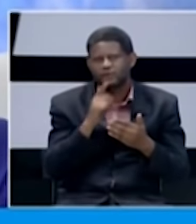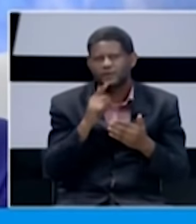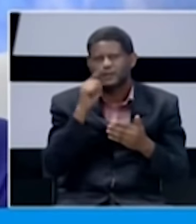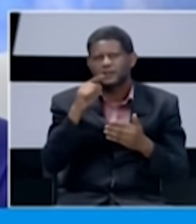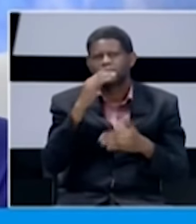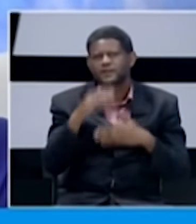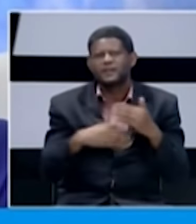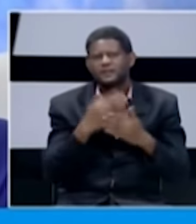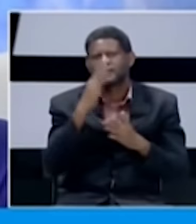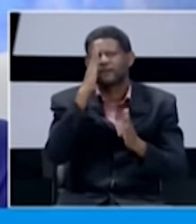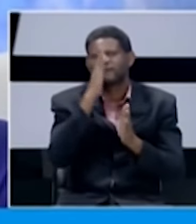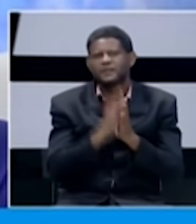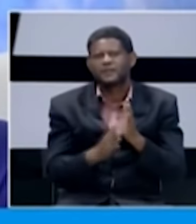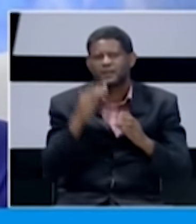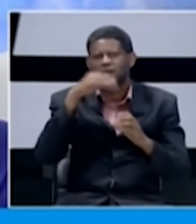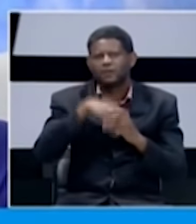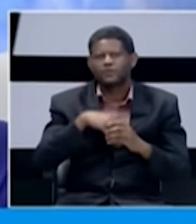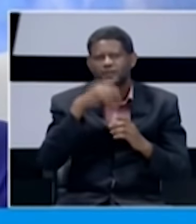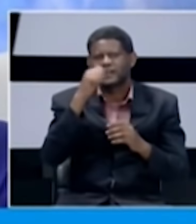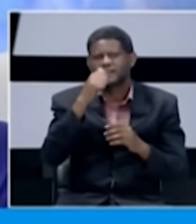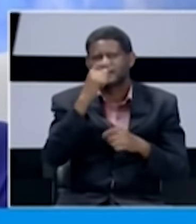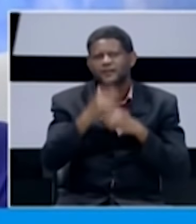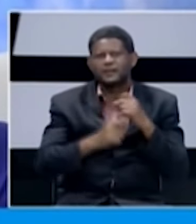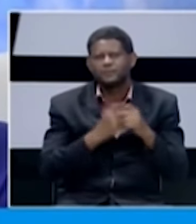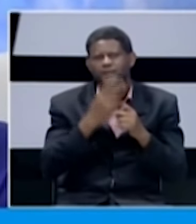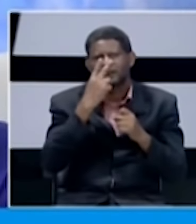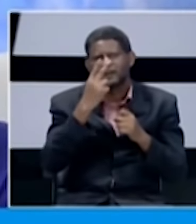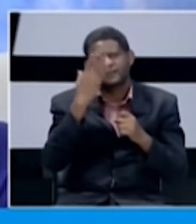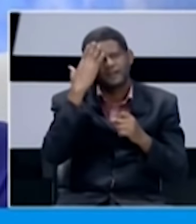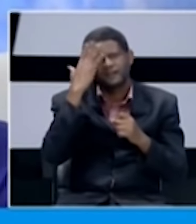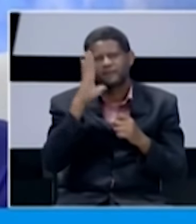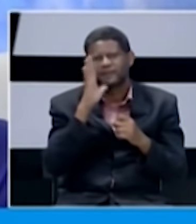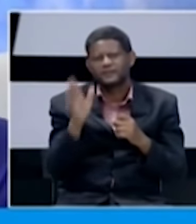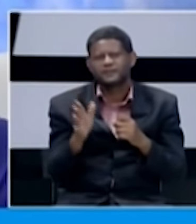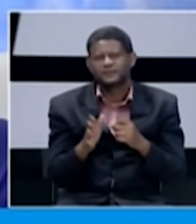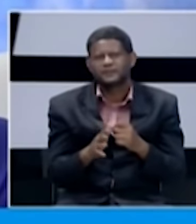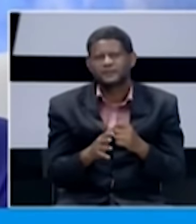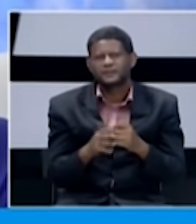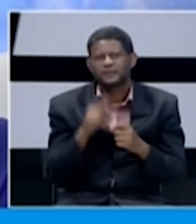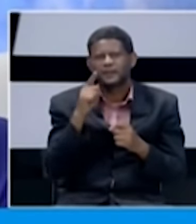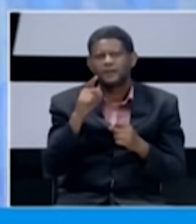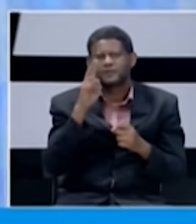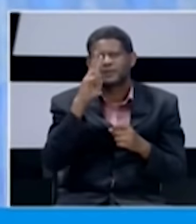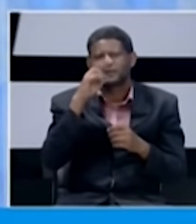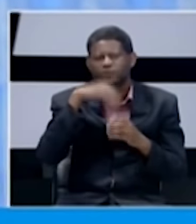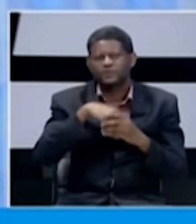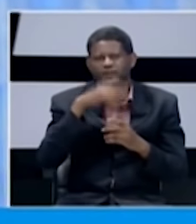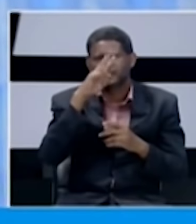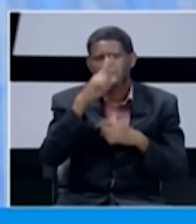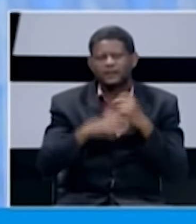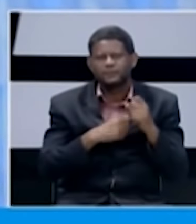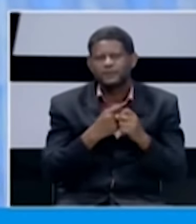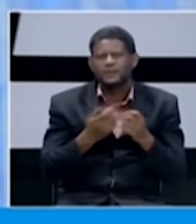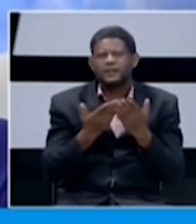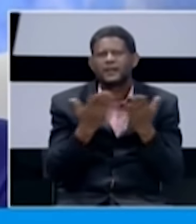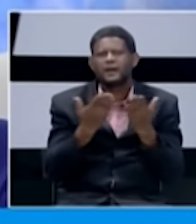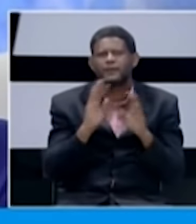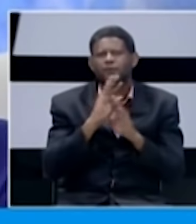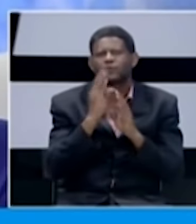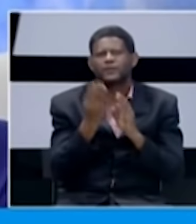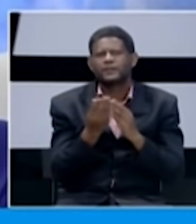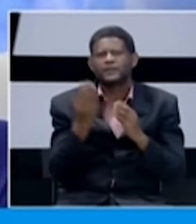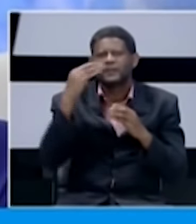افصاصما اوشت 10 عامات ار اي 9 فلتن ابزوشت خلت عامات ناب كميز مسله كونتات تحيلنا